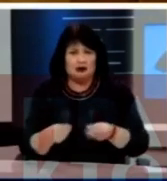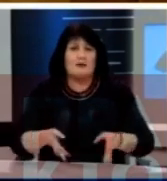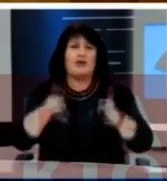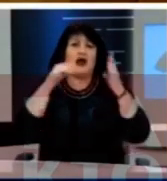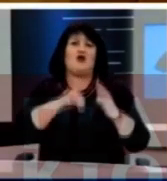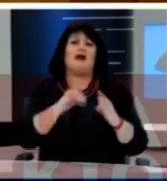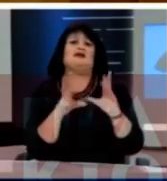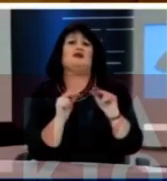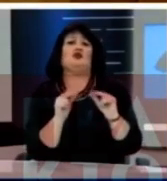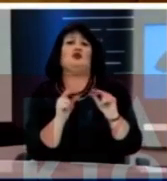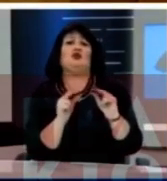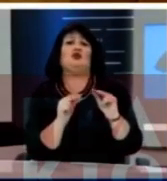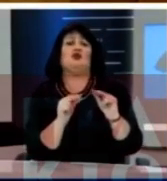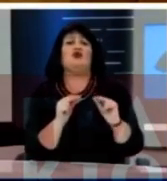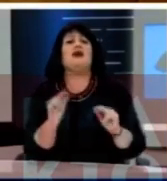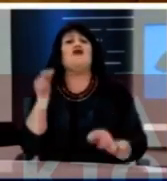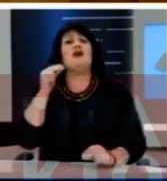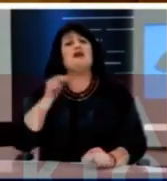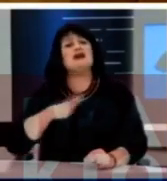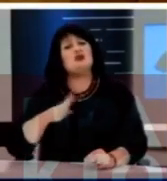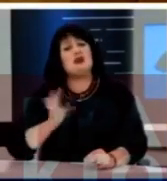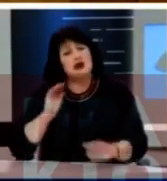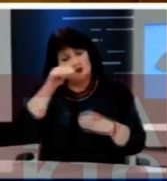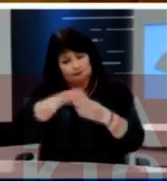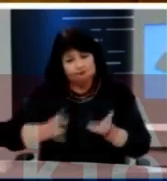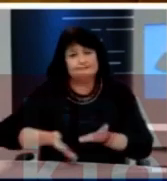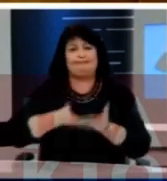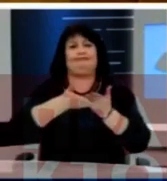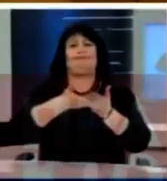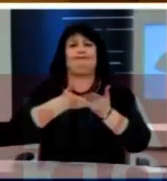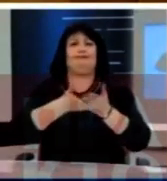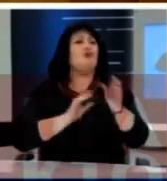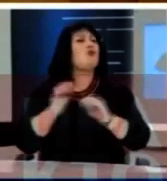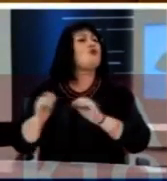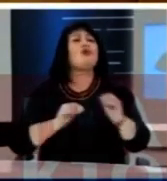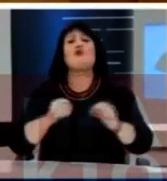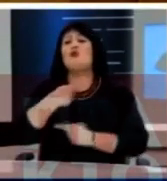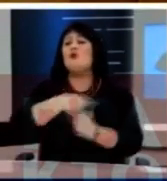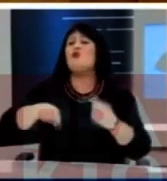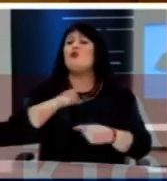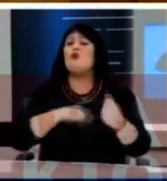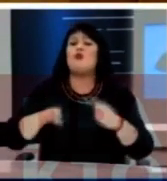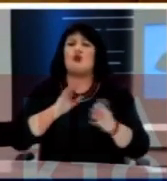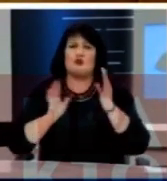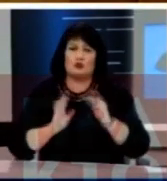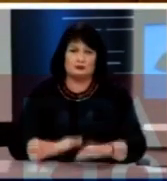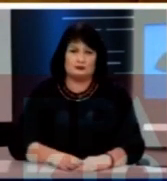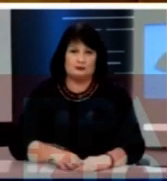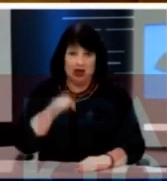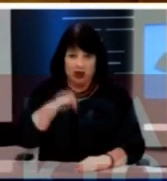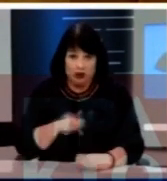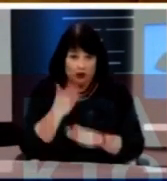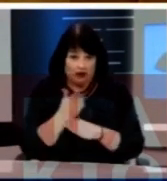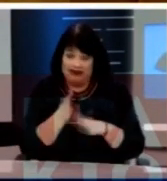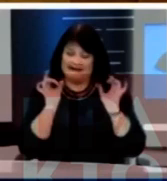Μαξίμου και τους πρόθυμους βουλευτές που κάνουν τους γυρολόγους στη Βουλή. Τίποτα δεν κρύβεται μέσα αυτή την